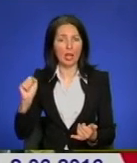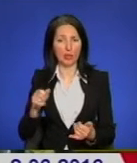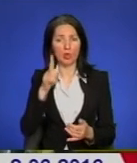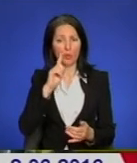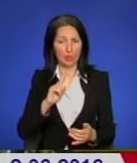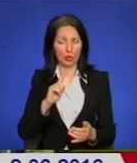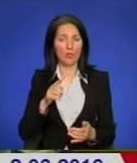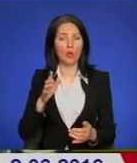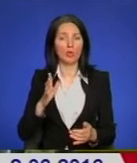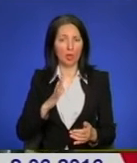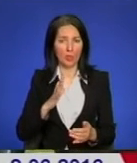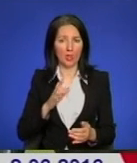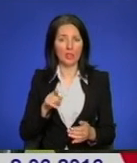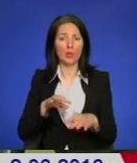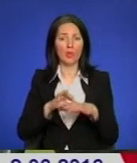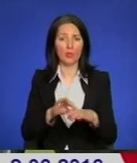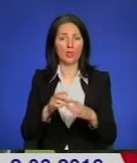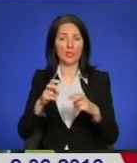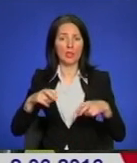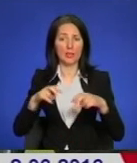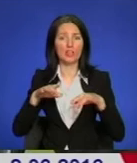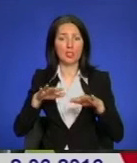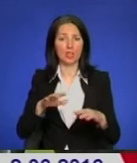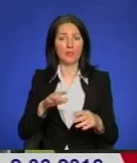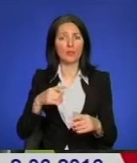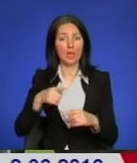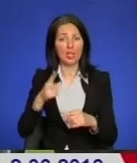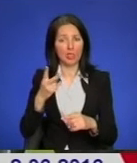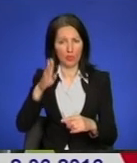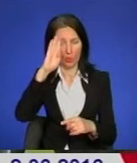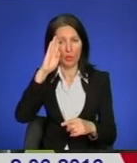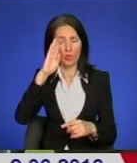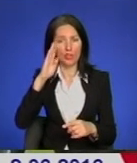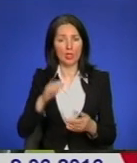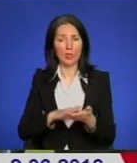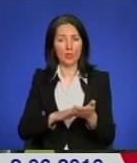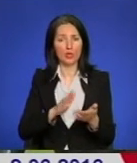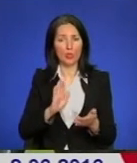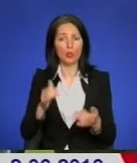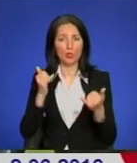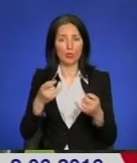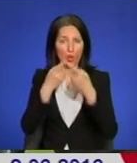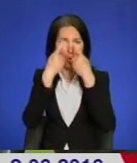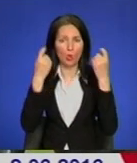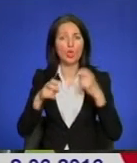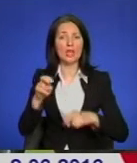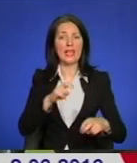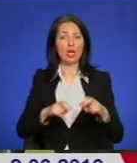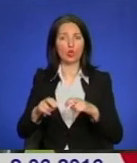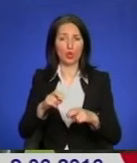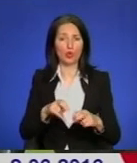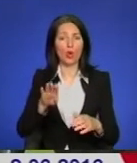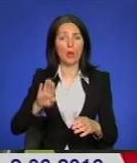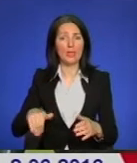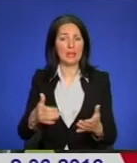ними проводяться слідчі дії. По інших двох особах, повторюсь, вони будуть сьогодні оголошені в розшук.